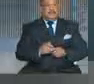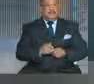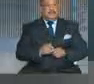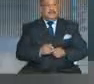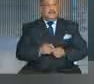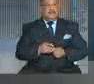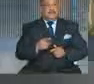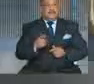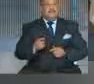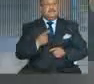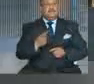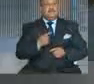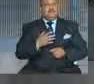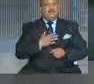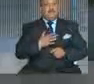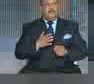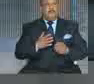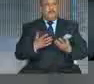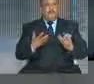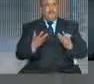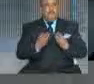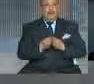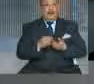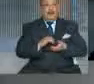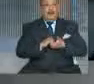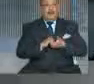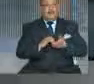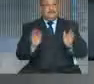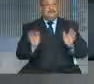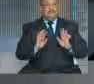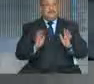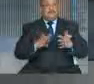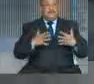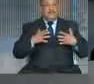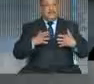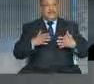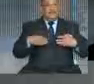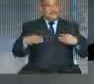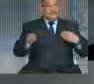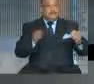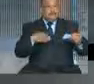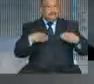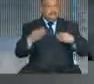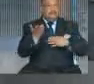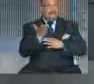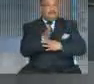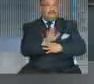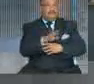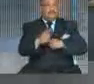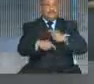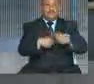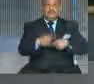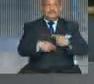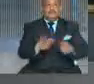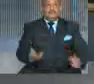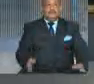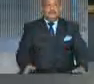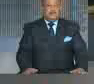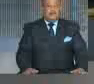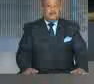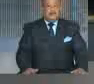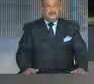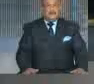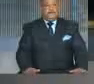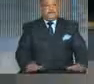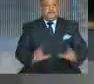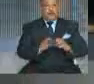نحب المسرح برشا. عرض مسرحي ثان بعنوان نقل مباشر يشارك في الملتقى مع فواصل غنائية أثثت هذه